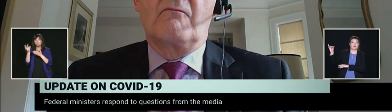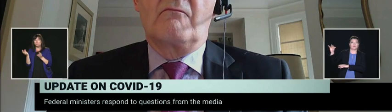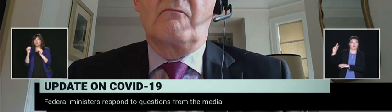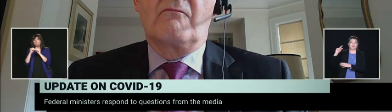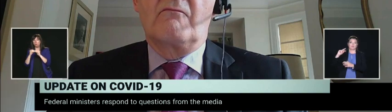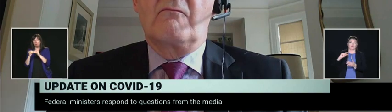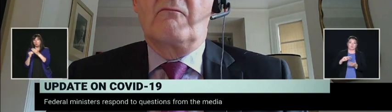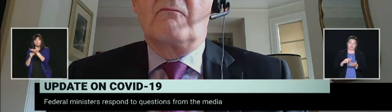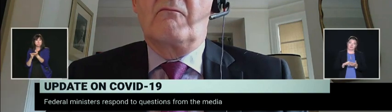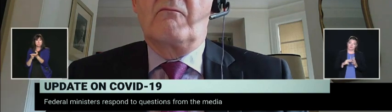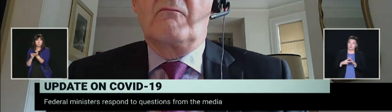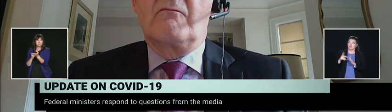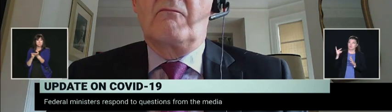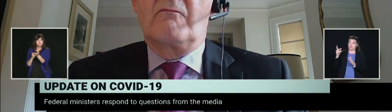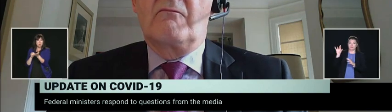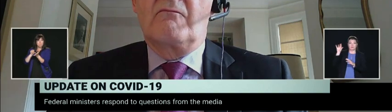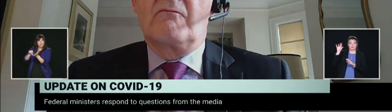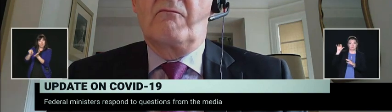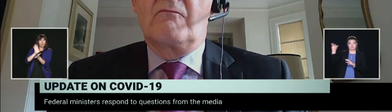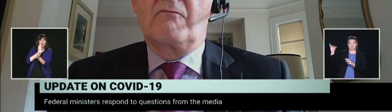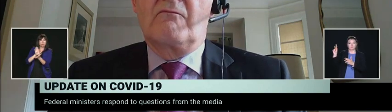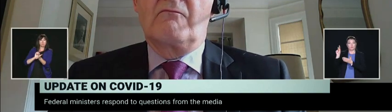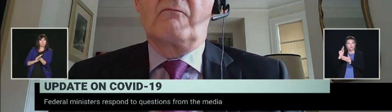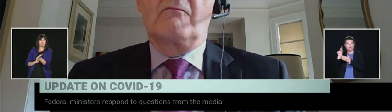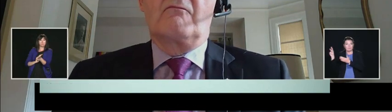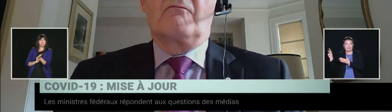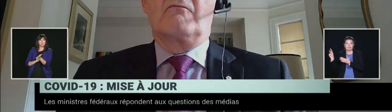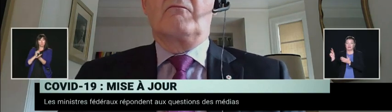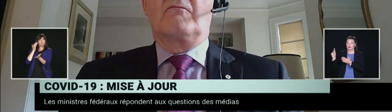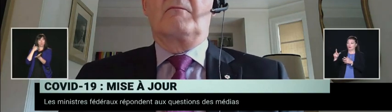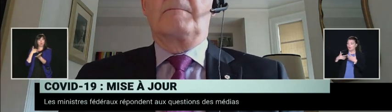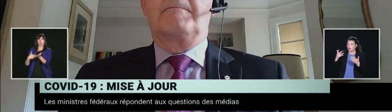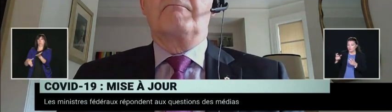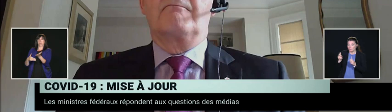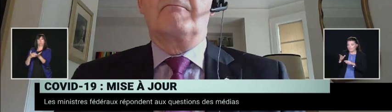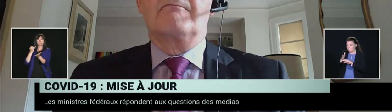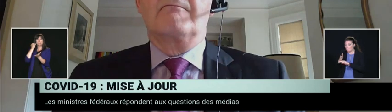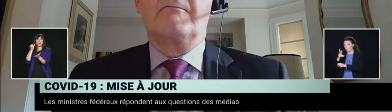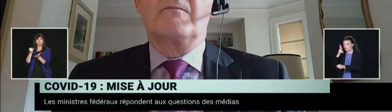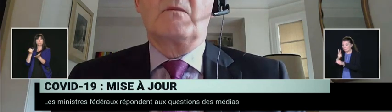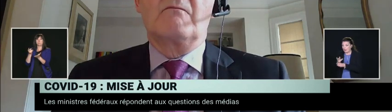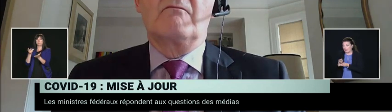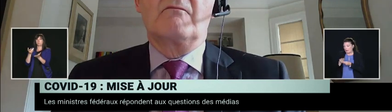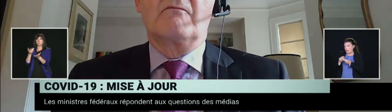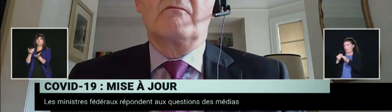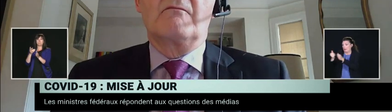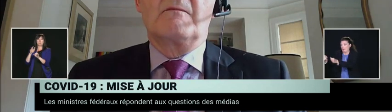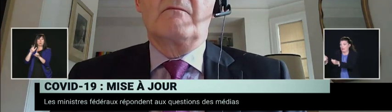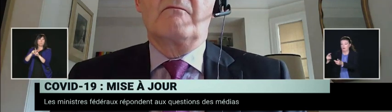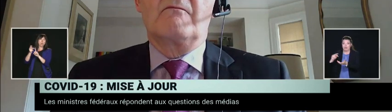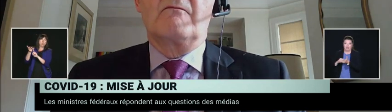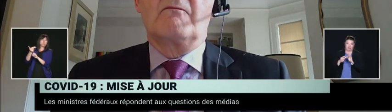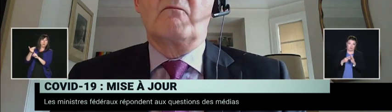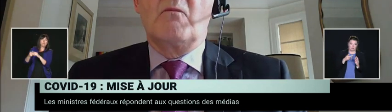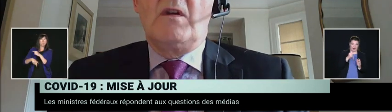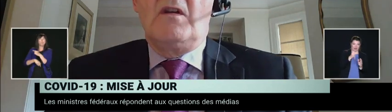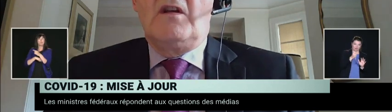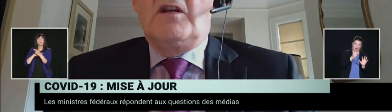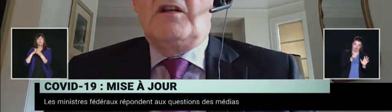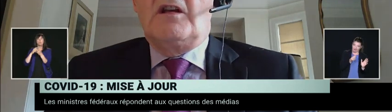prendre des chambres d'hôtel et il y aura des coûts associés à leur séjour prolongé de force.